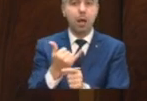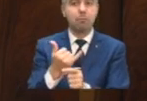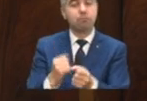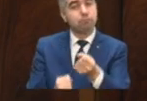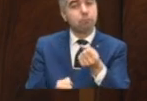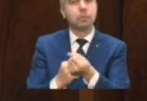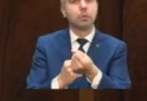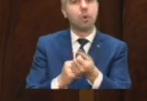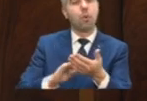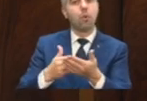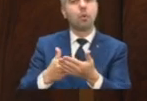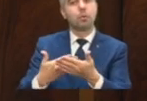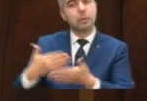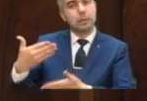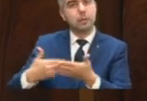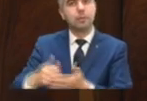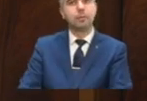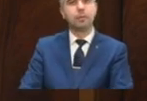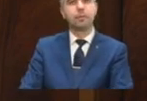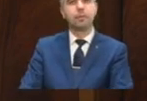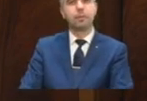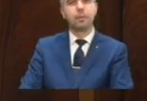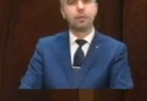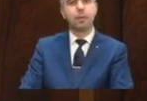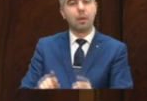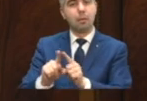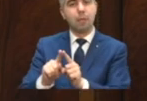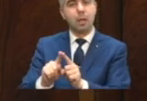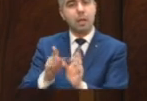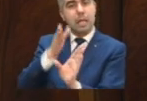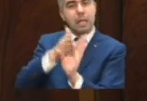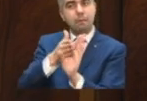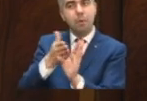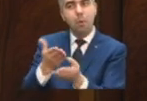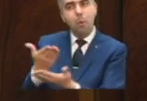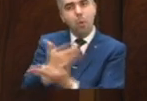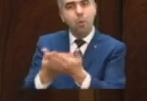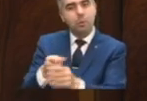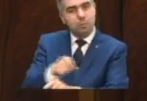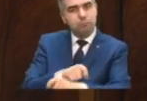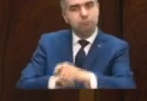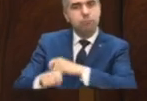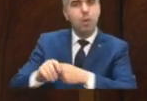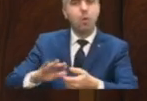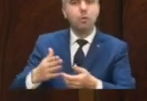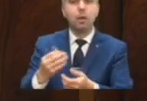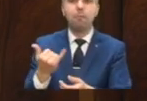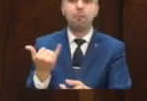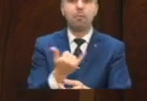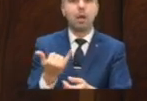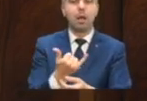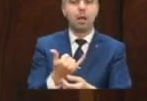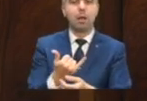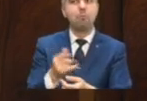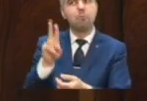اغوغون ولا نخرجوا الطريق، غير ثقه النفس باش يمكننا نشمروا على ذراعنا ونوصلوا بلادنا فين بغى سيدنا